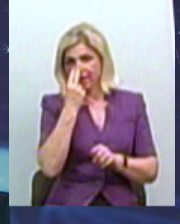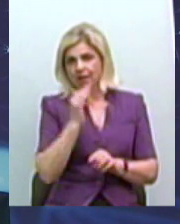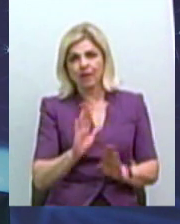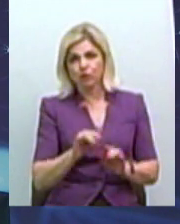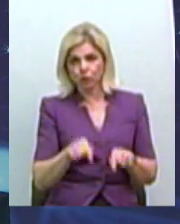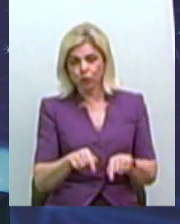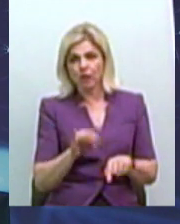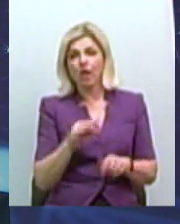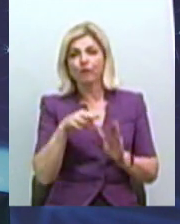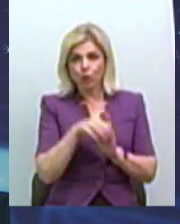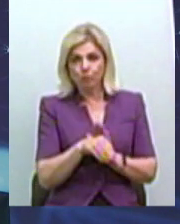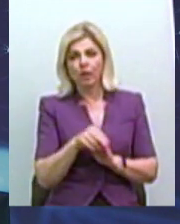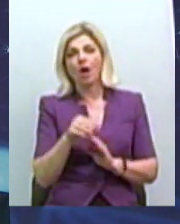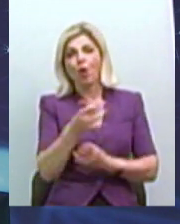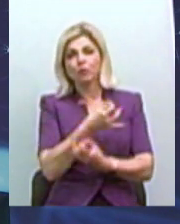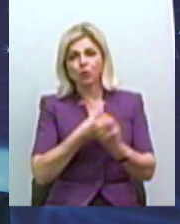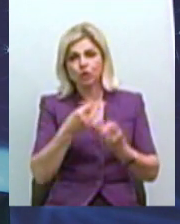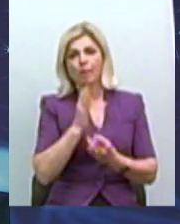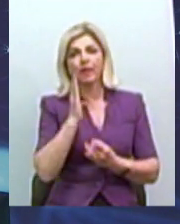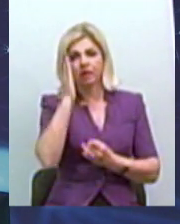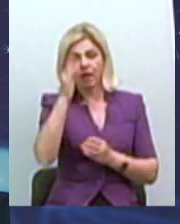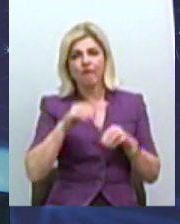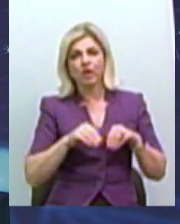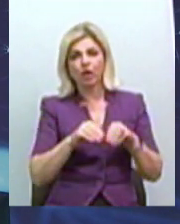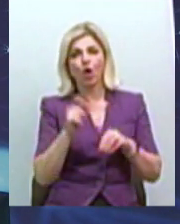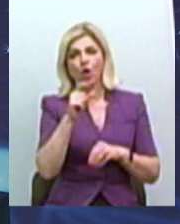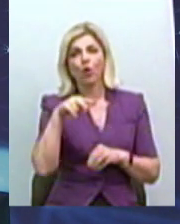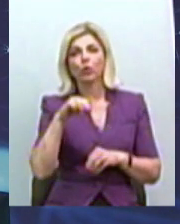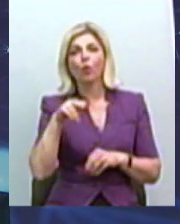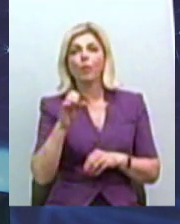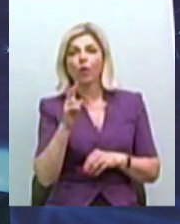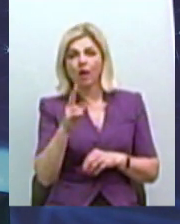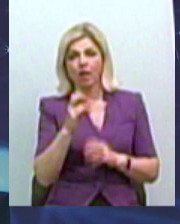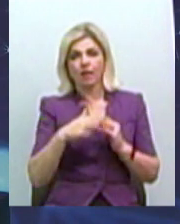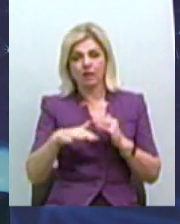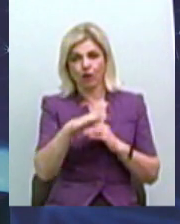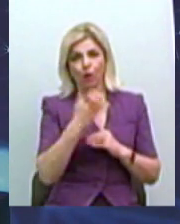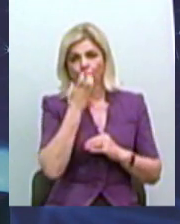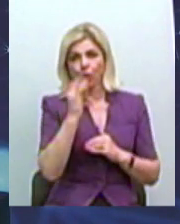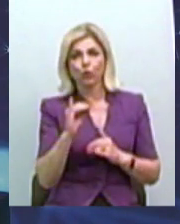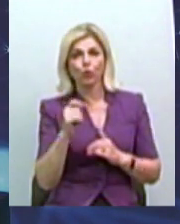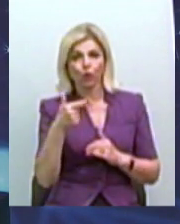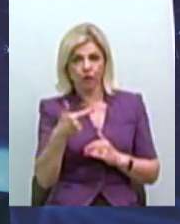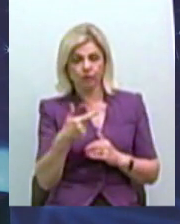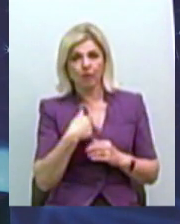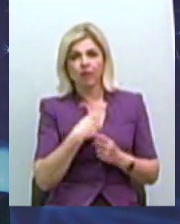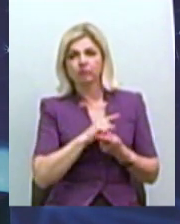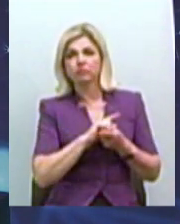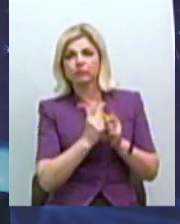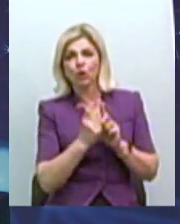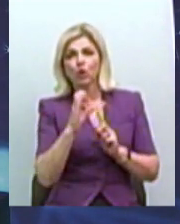числе и обсуждали перспективы выращивания хлопка на территории вот юга нашей области. Самое наближаемое до субтропичного климата. Совершенно.